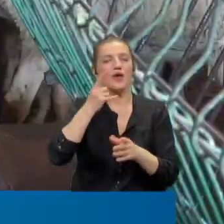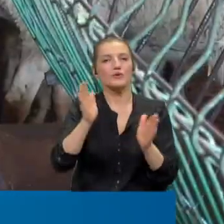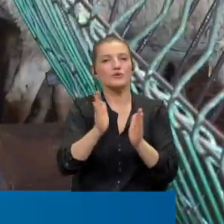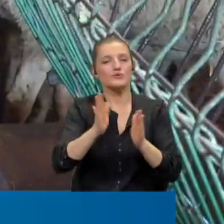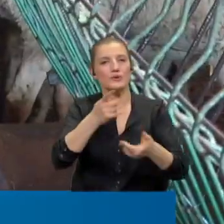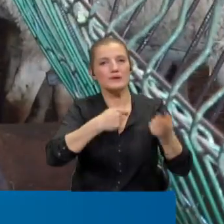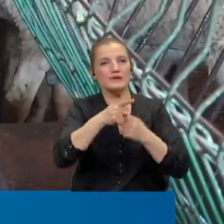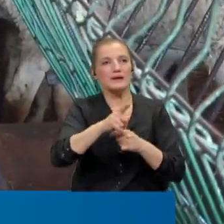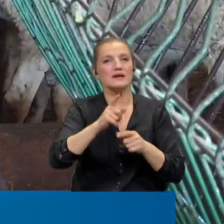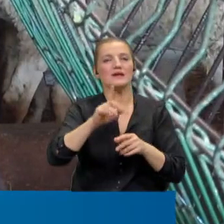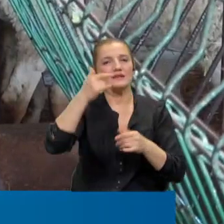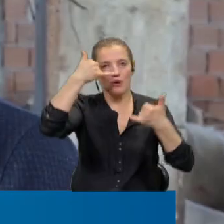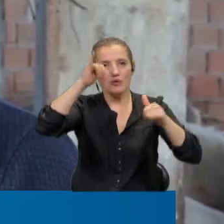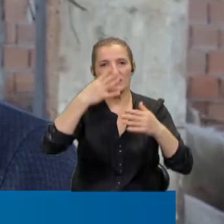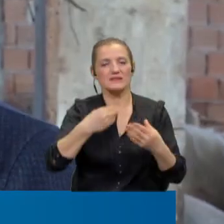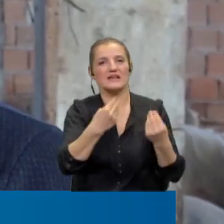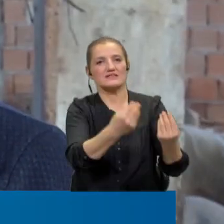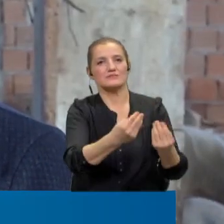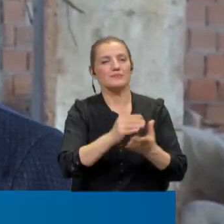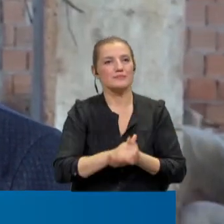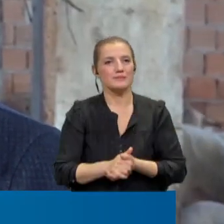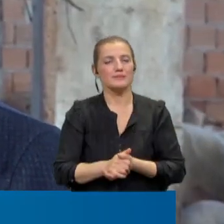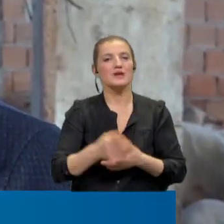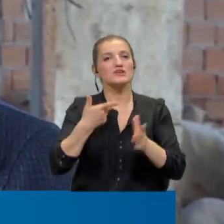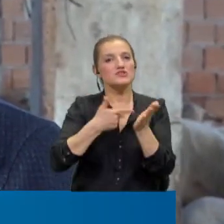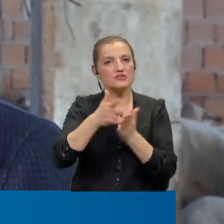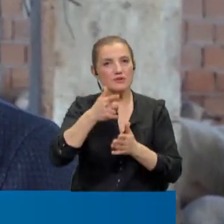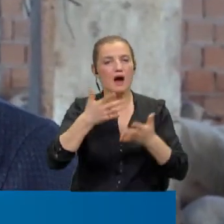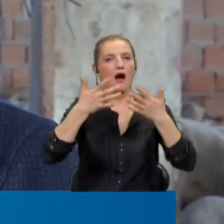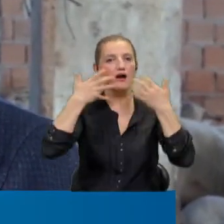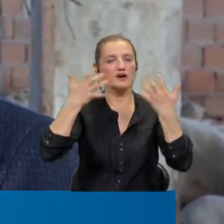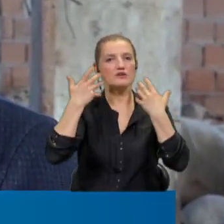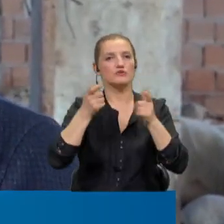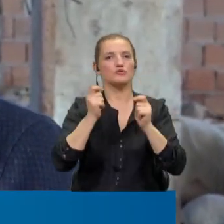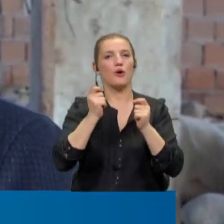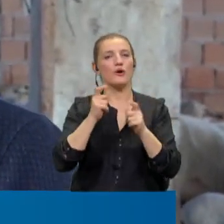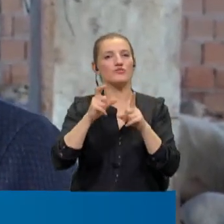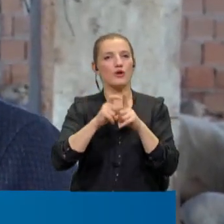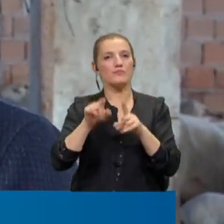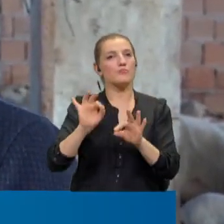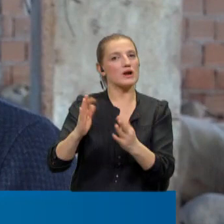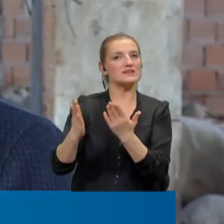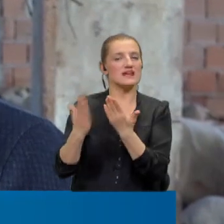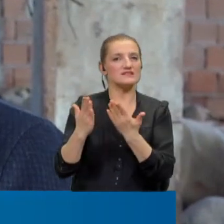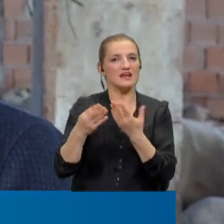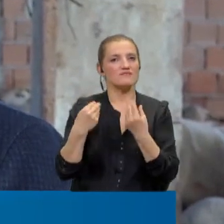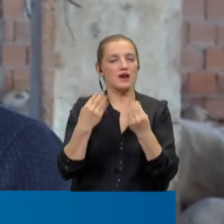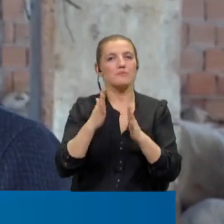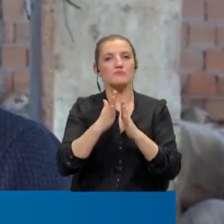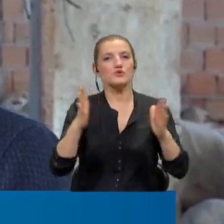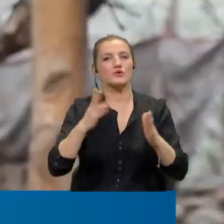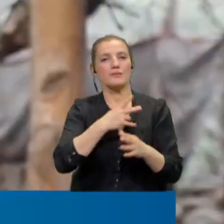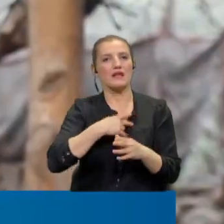üreticilere sakız koçlara teslim ediliyor çiftçimizin hayvancı mızın çok zor olduğu dönemde böyle destekler vermeye Büyükşehir